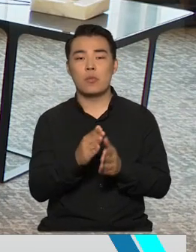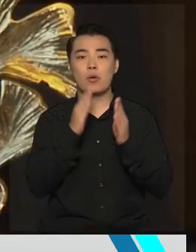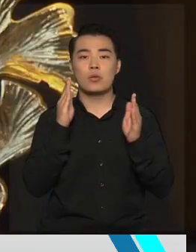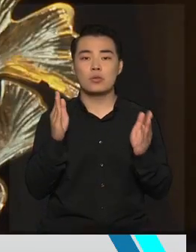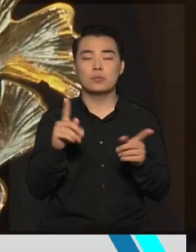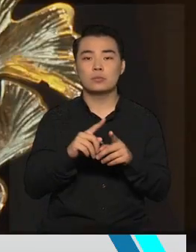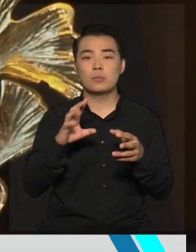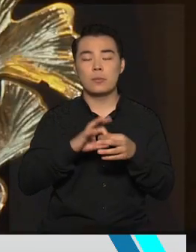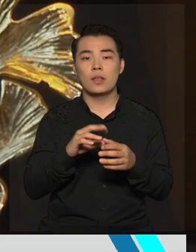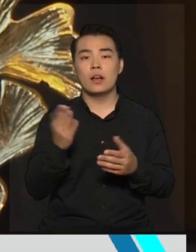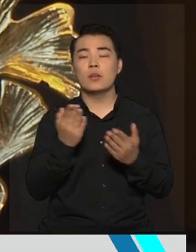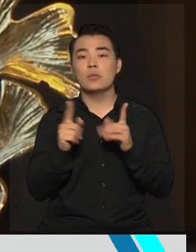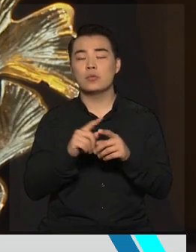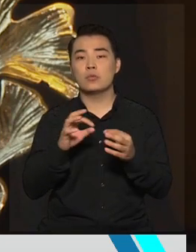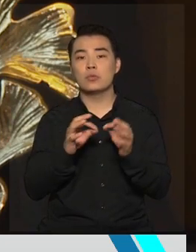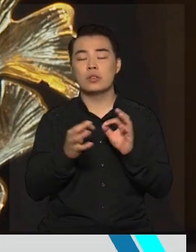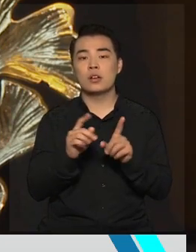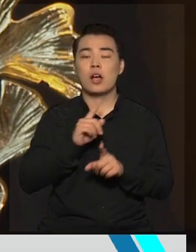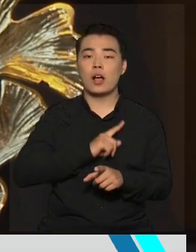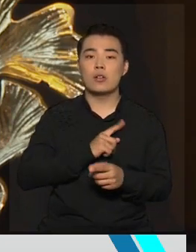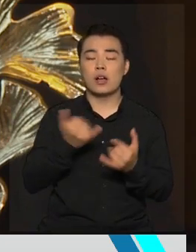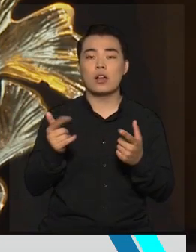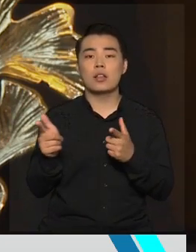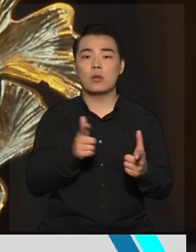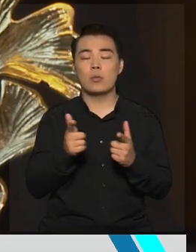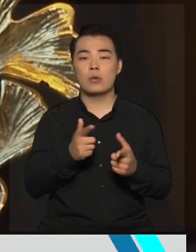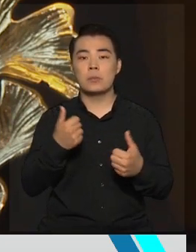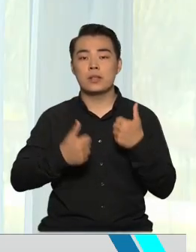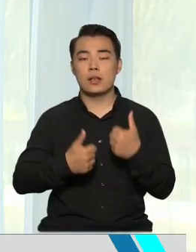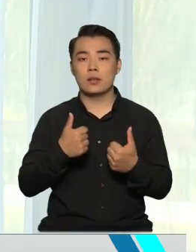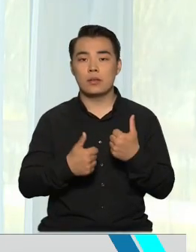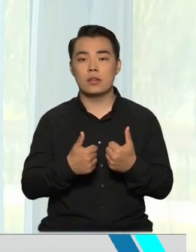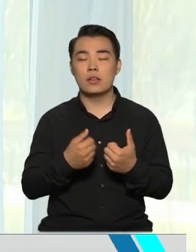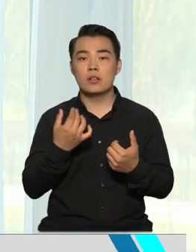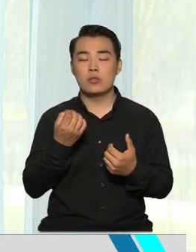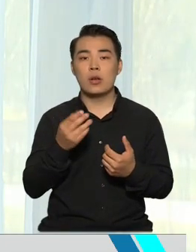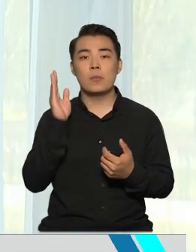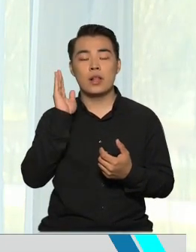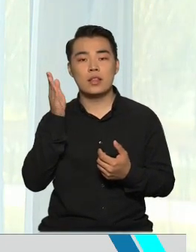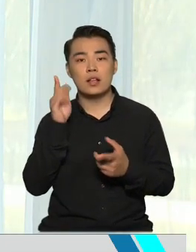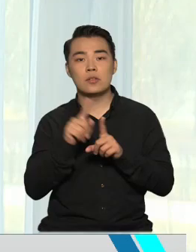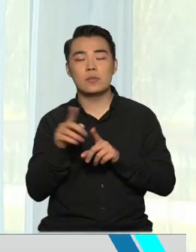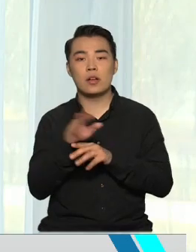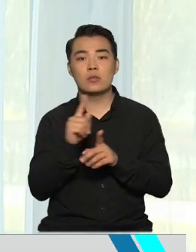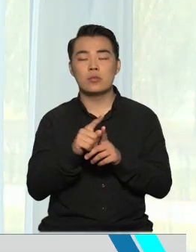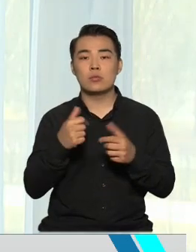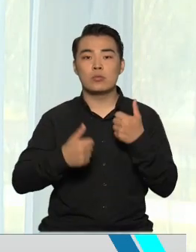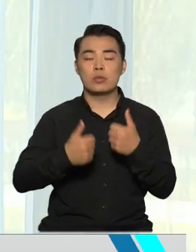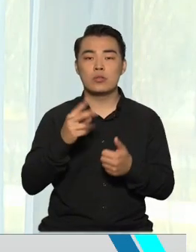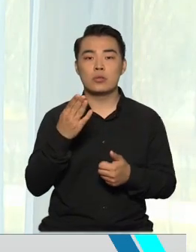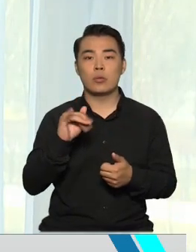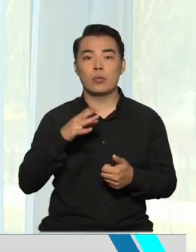шлем. Каким турниром готовишься сейчас, на данный момент? Дальше по планам турнир в Штутгарте,